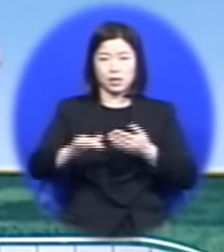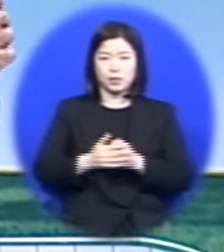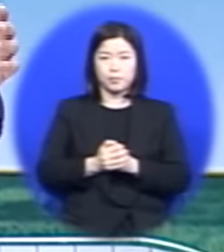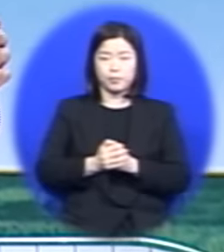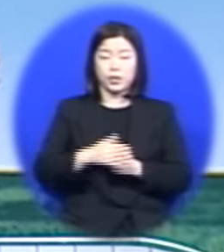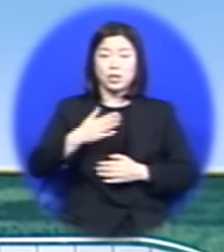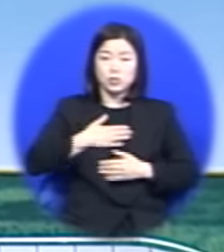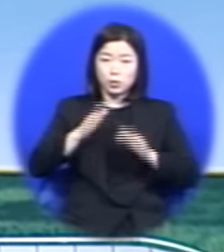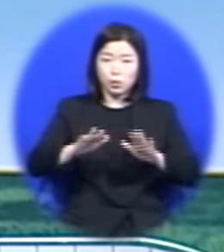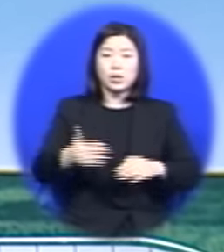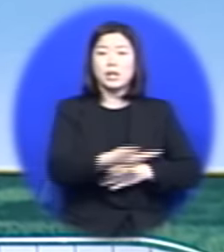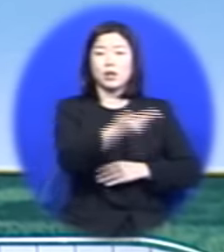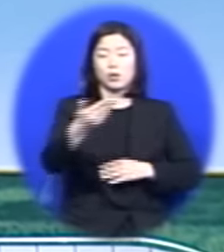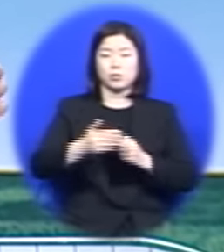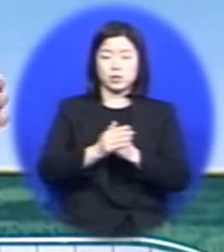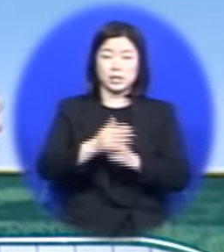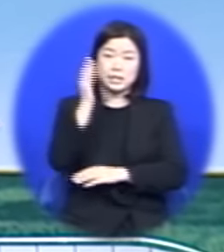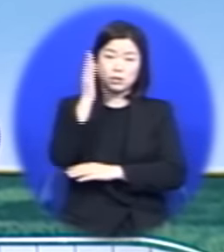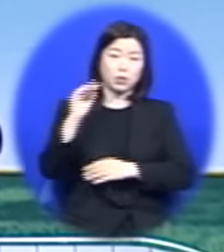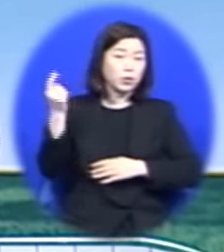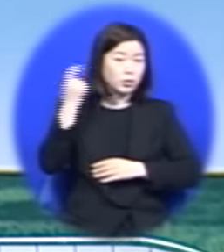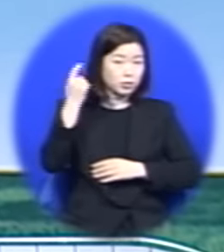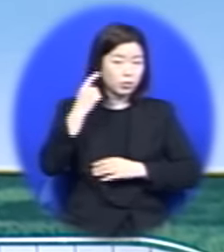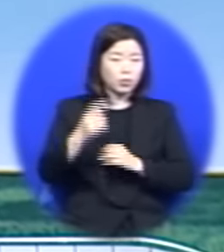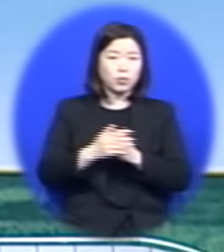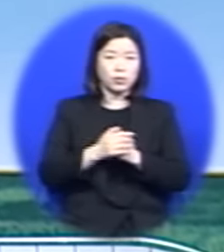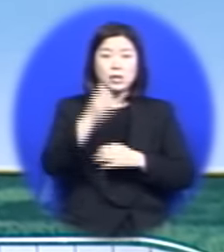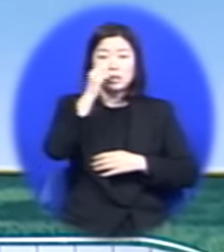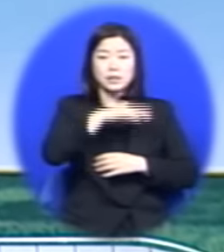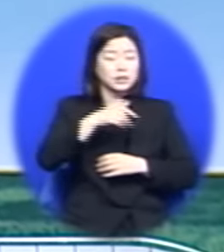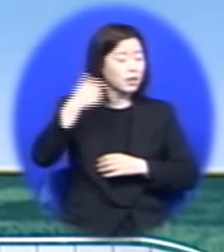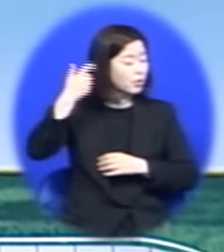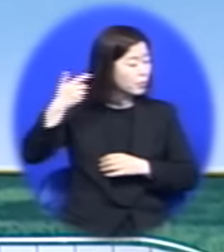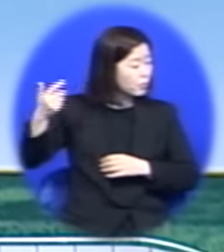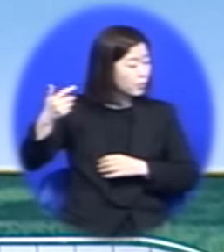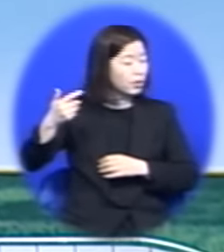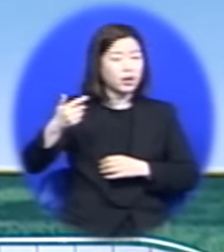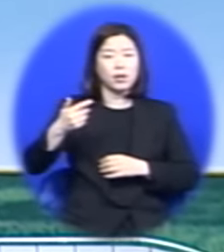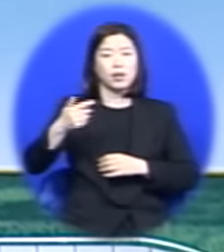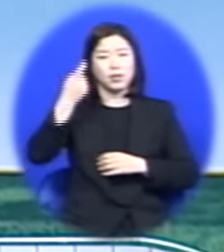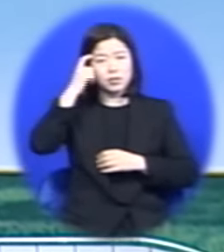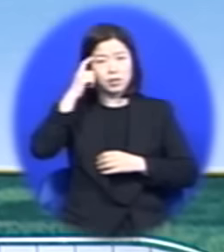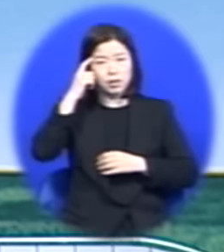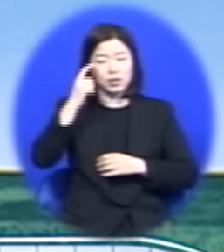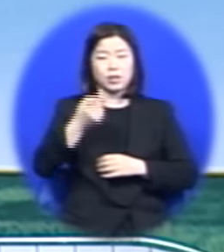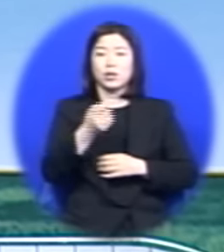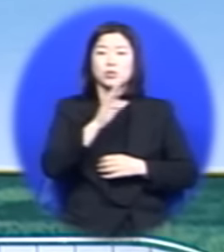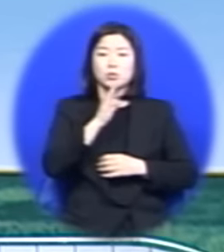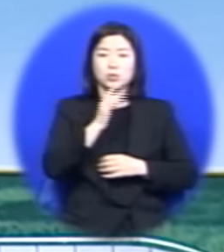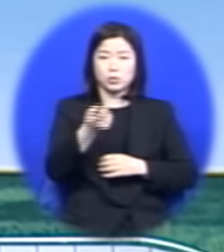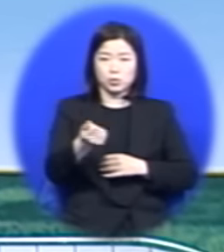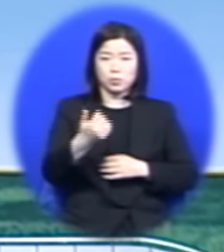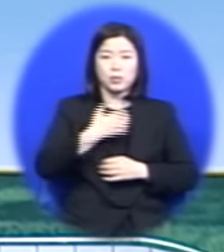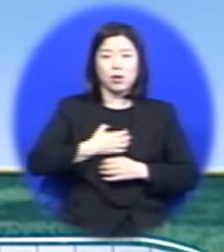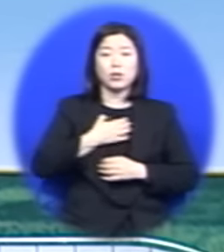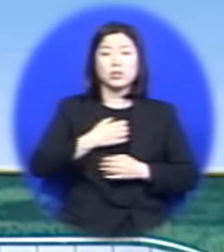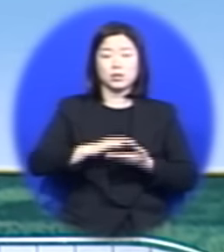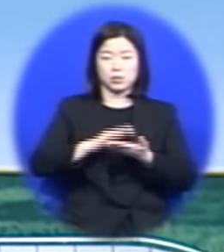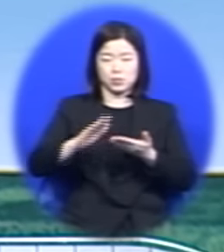저는 오늘 여러분들이 설교를 듣고 그냥 흘려 지나 보낼까봐 사실 좀